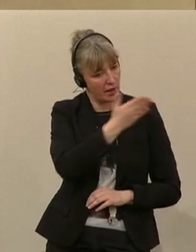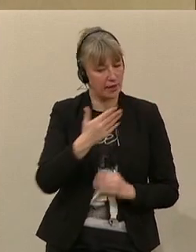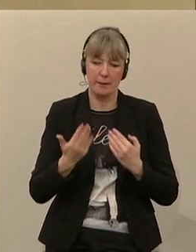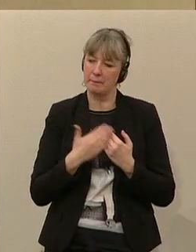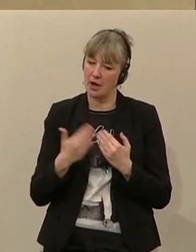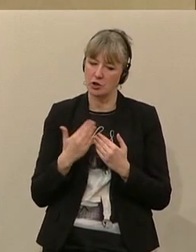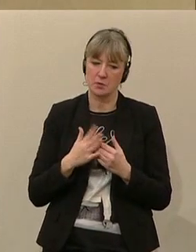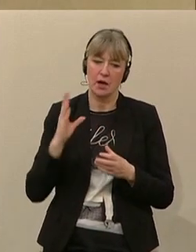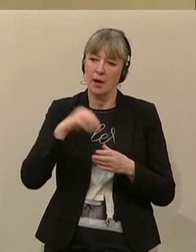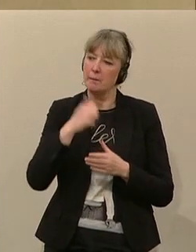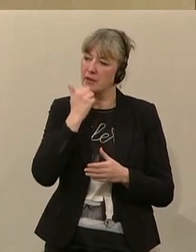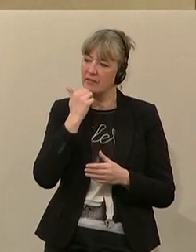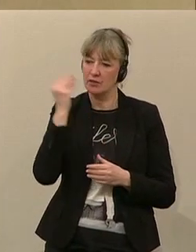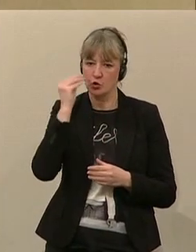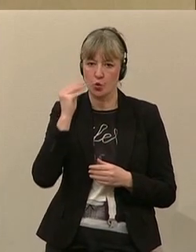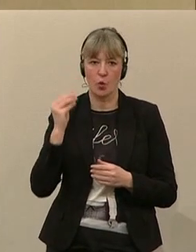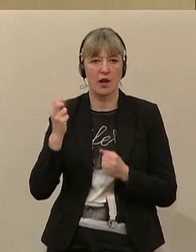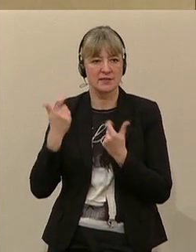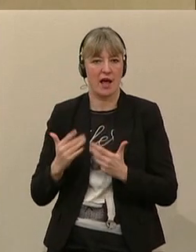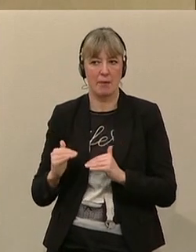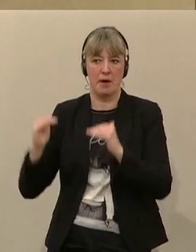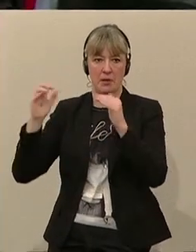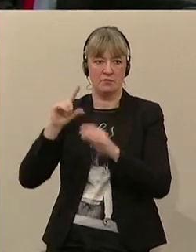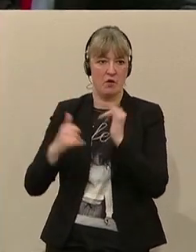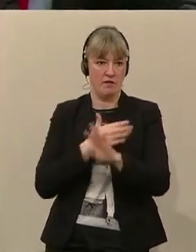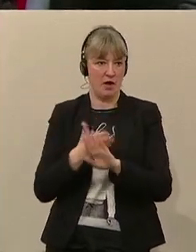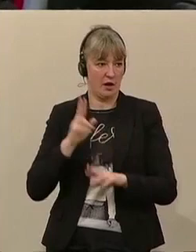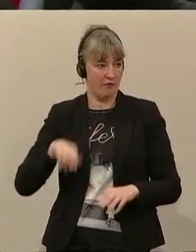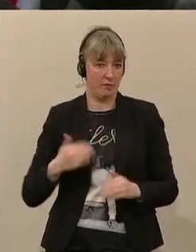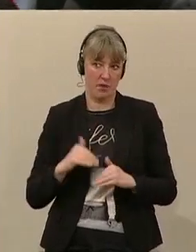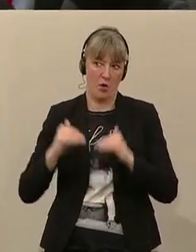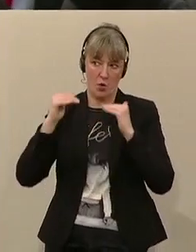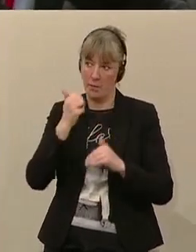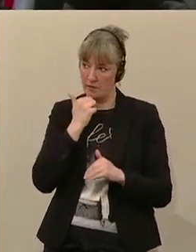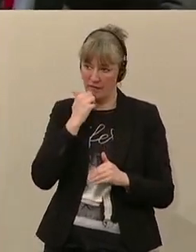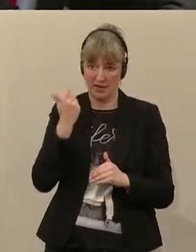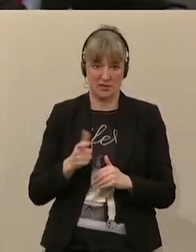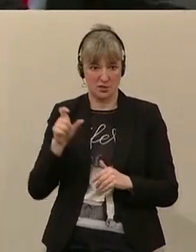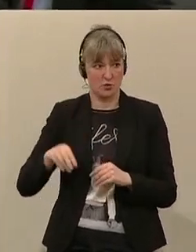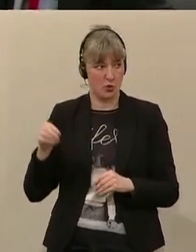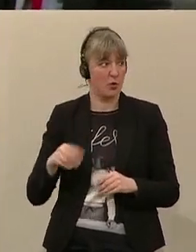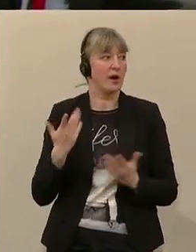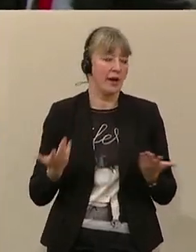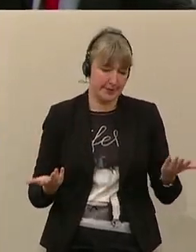Beispiel der Anteil an Privatschulschülern gestiegen ist in den letzten 12 Jahren. In Wien ist er am höchsten im Übrigen. Wer regiert denn dort die SPÖ?